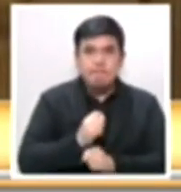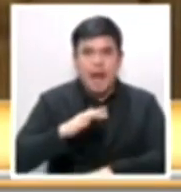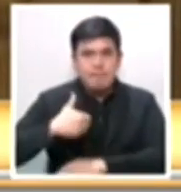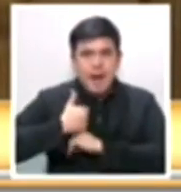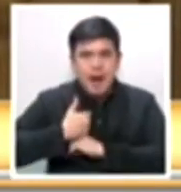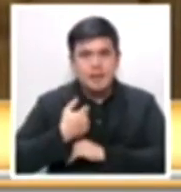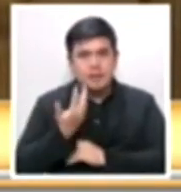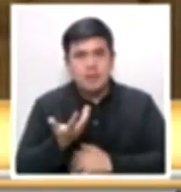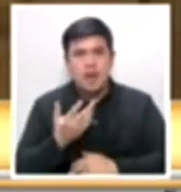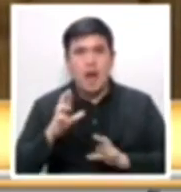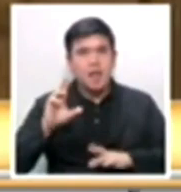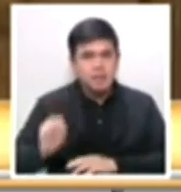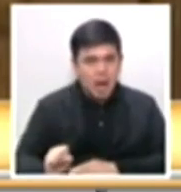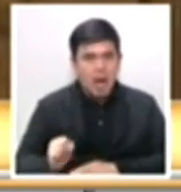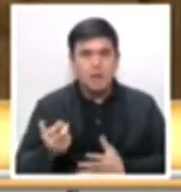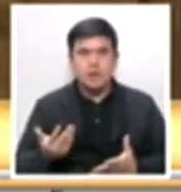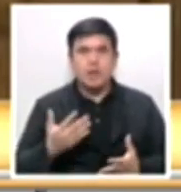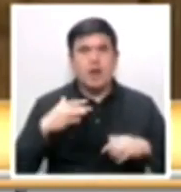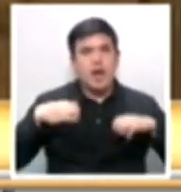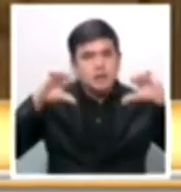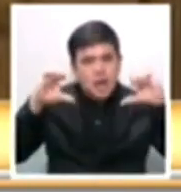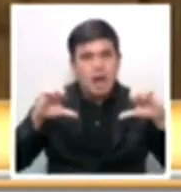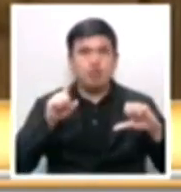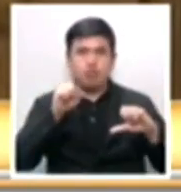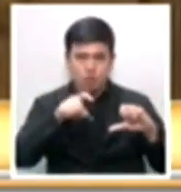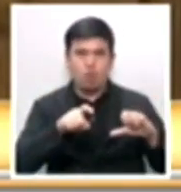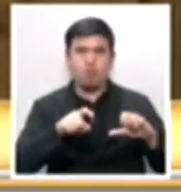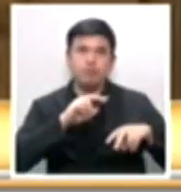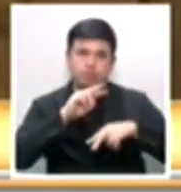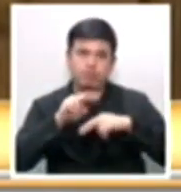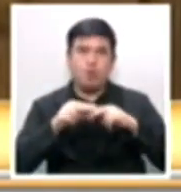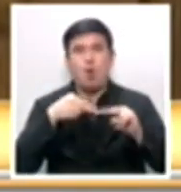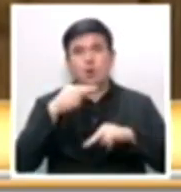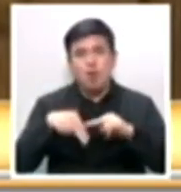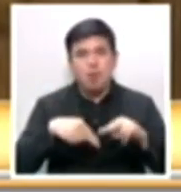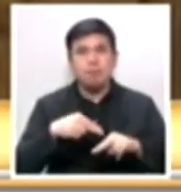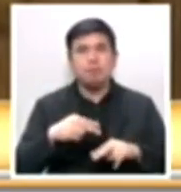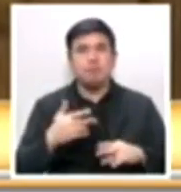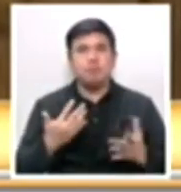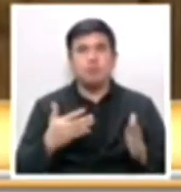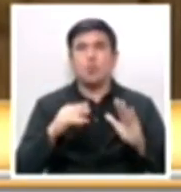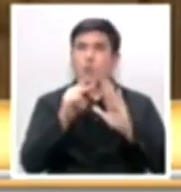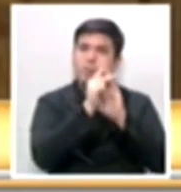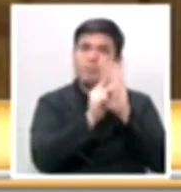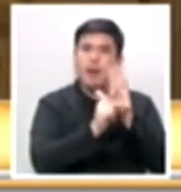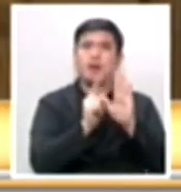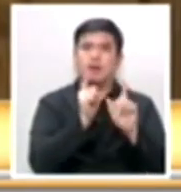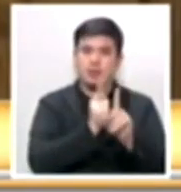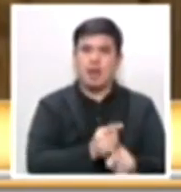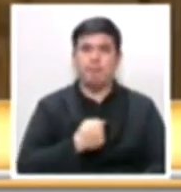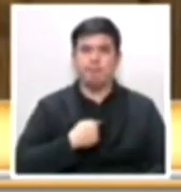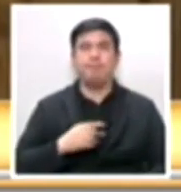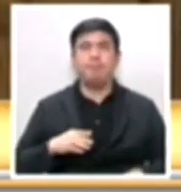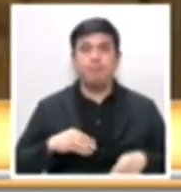ไม่ว่าจะเป็นรัฐสภาหรือข้าราชการรัฐต้องไม่ทำให้เกิดขึ้นหรือต้องให้เป็นไปตามกฎหมายผมก็ต้องรับร